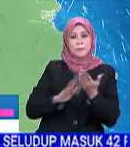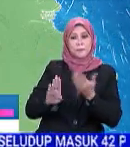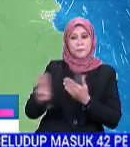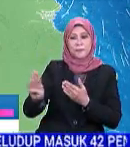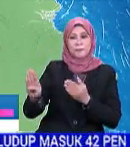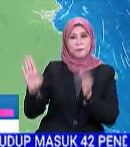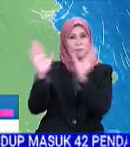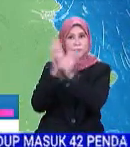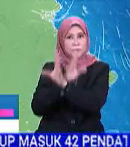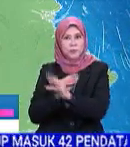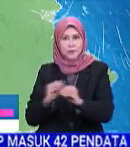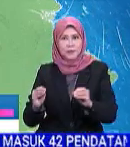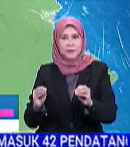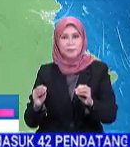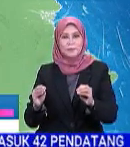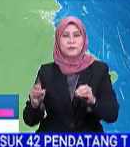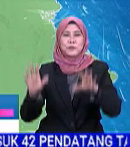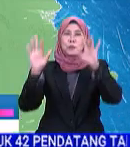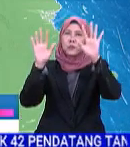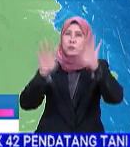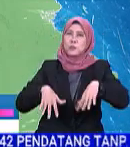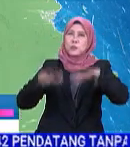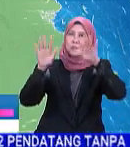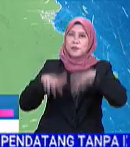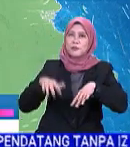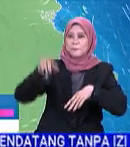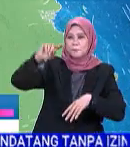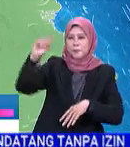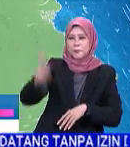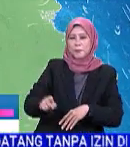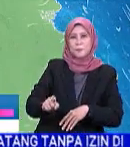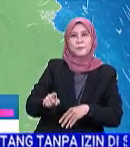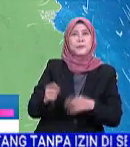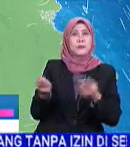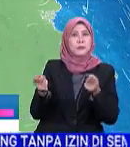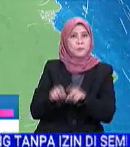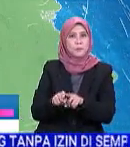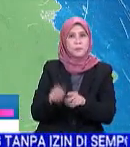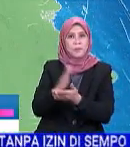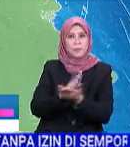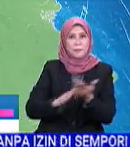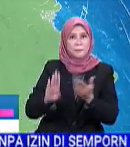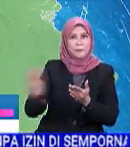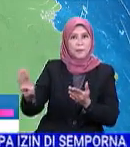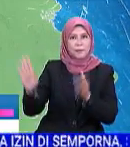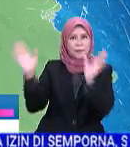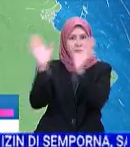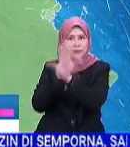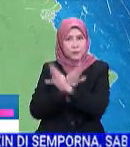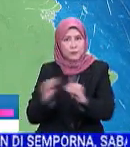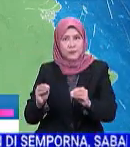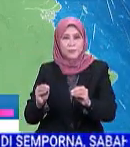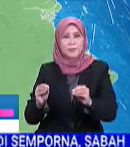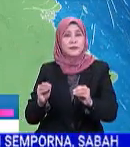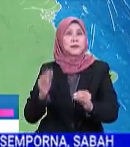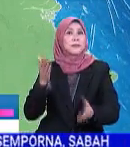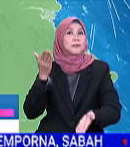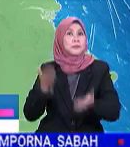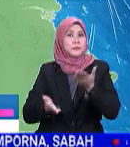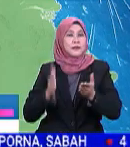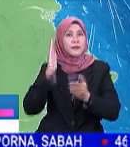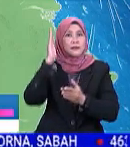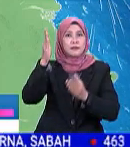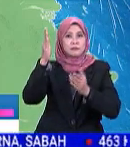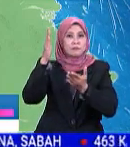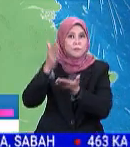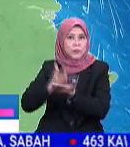negeri Sarawak, mana keadaan hujan lebat beserta tebuk petir yang berlaku di sekitar bahagian barat negeri Sarawak ini dijangka akan